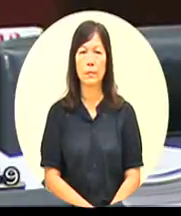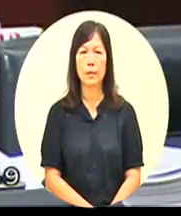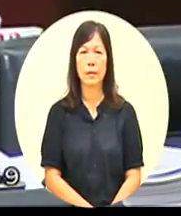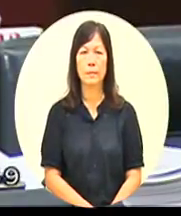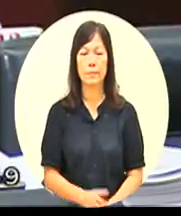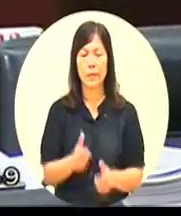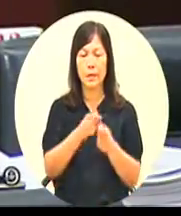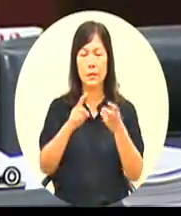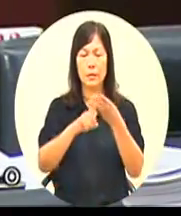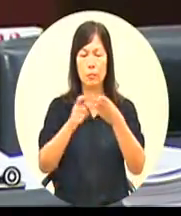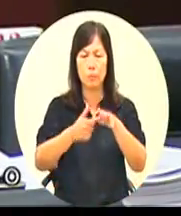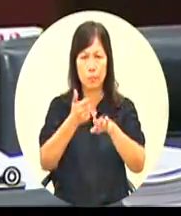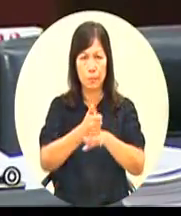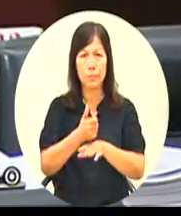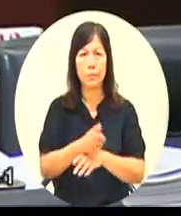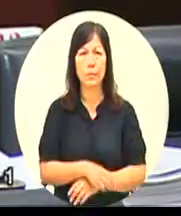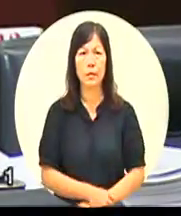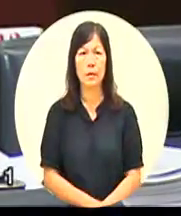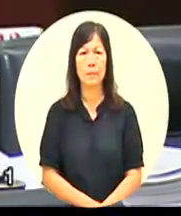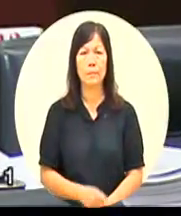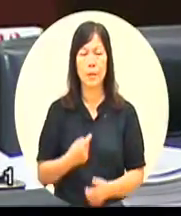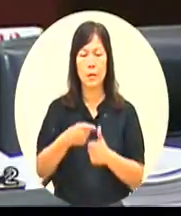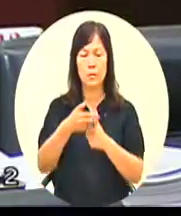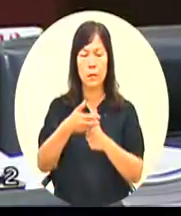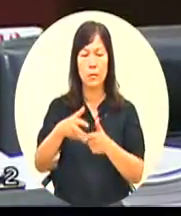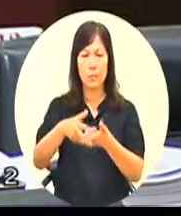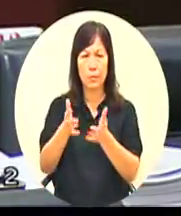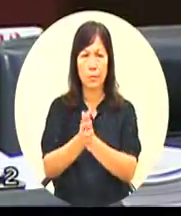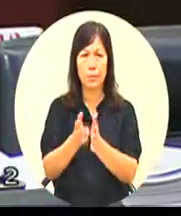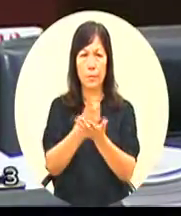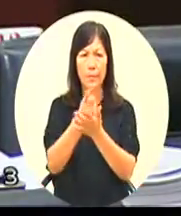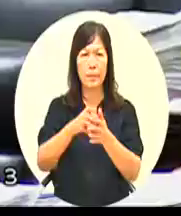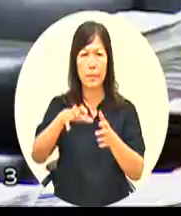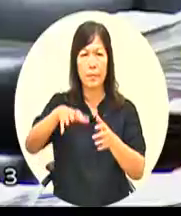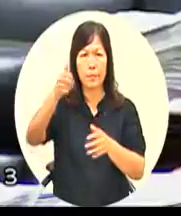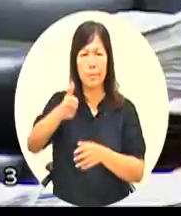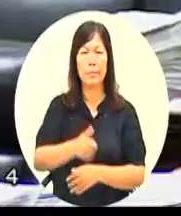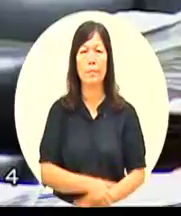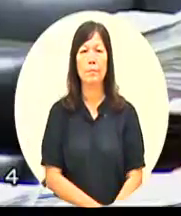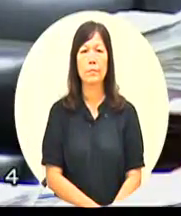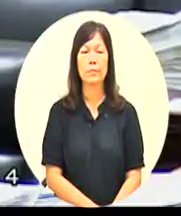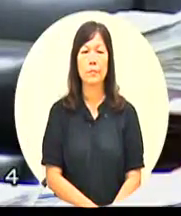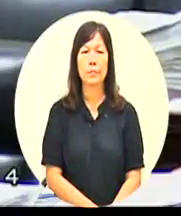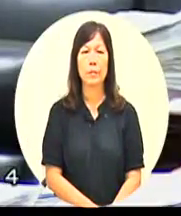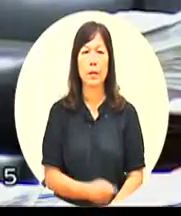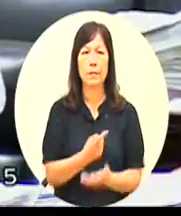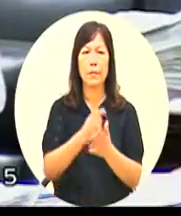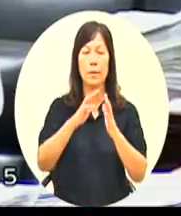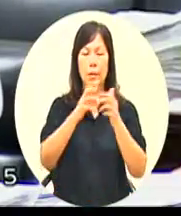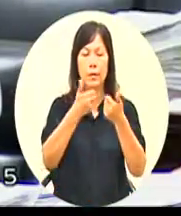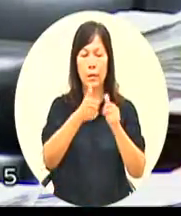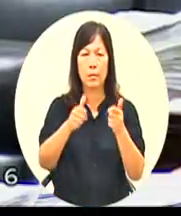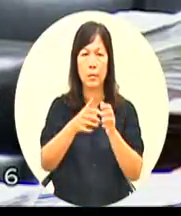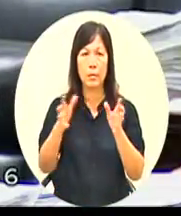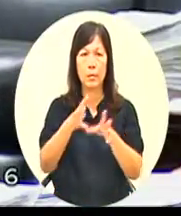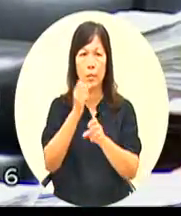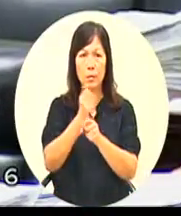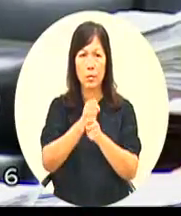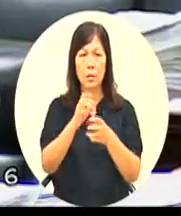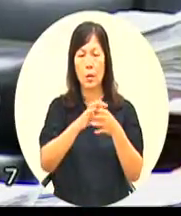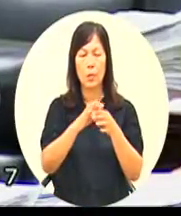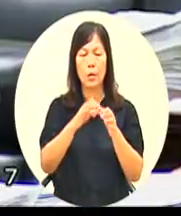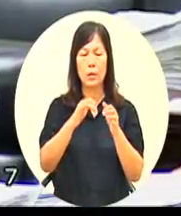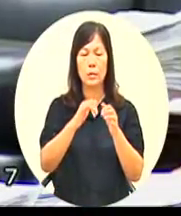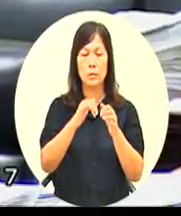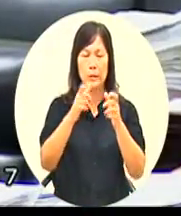好，谢谢主席哈，我们教育部门的各位局处首长、各位议员同仁哈，还有我们关心港老师